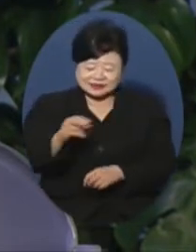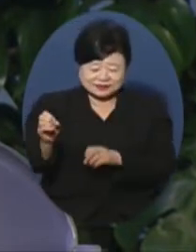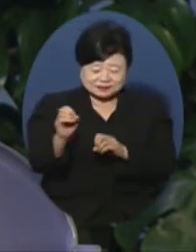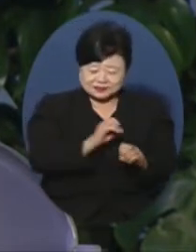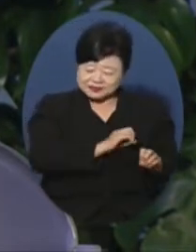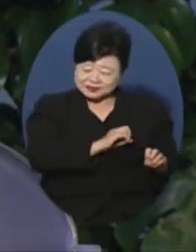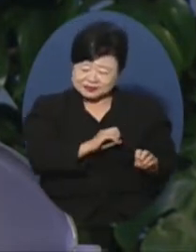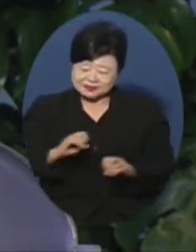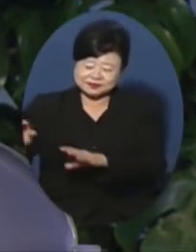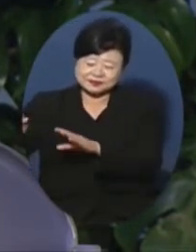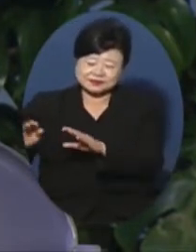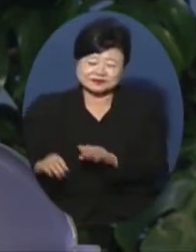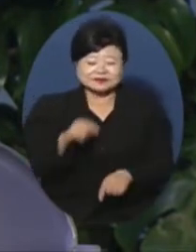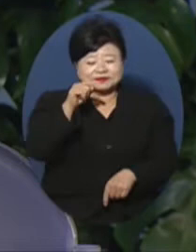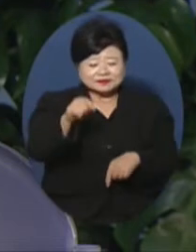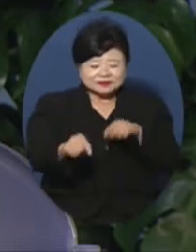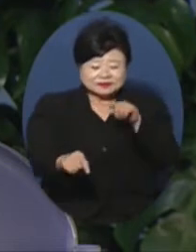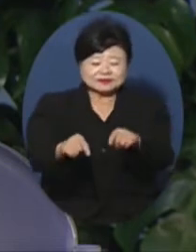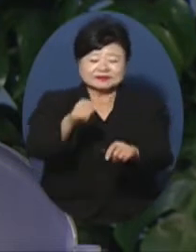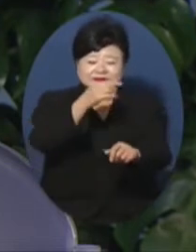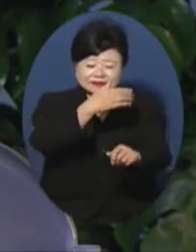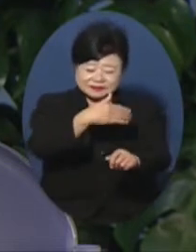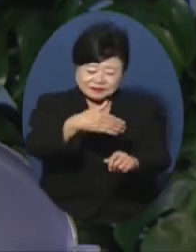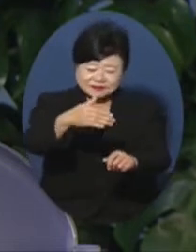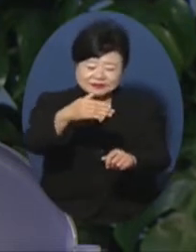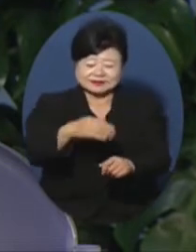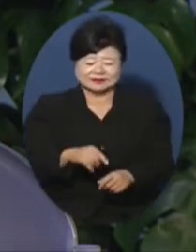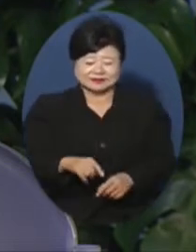나가세 근심 버리고